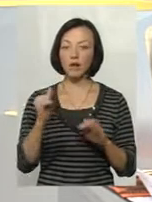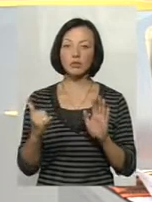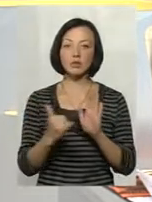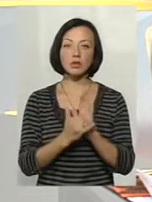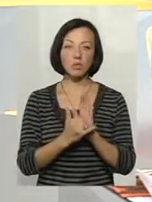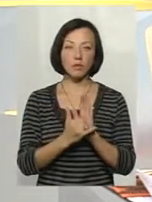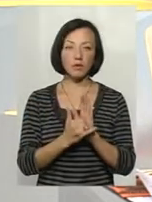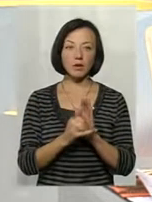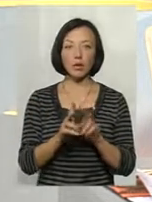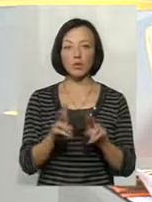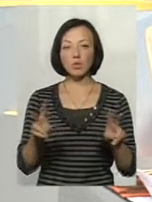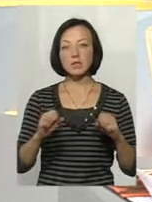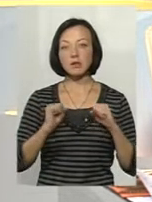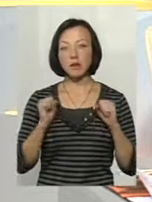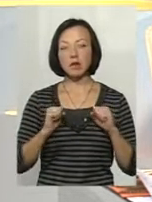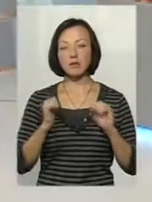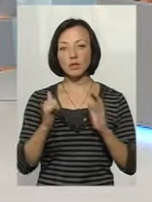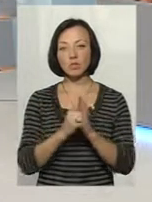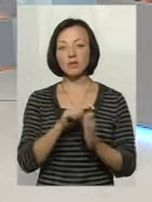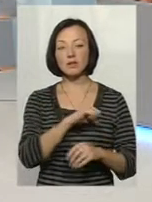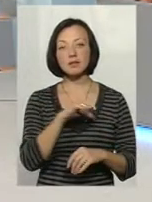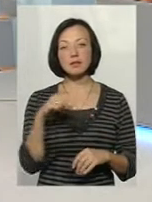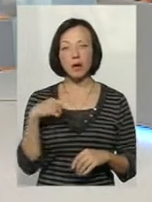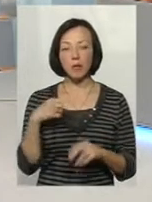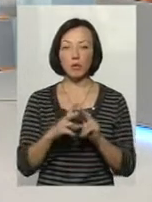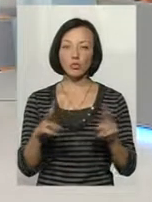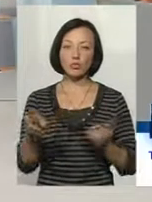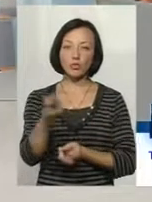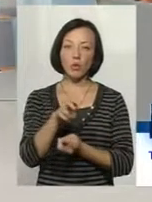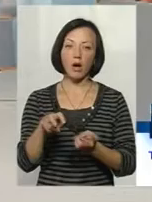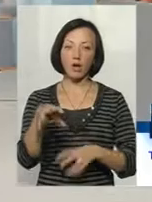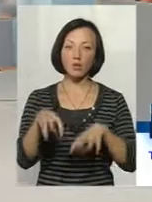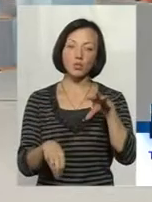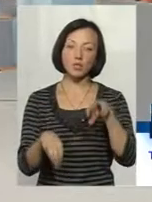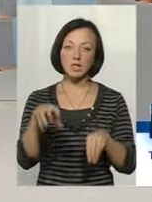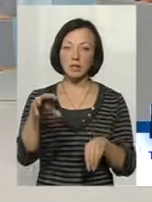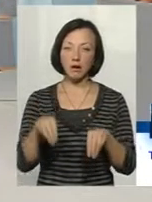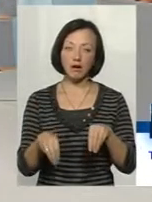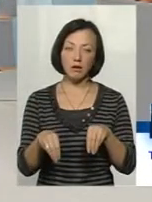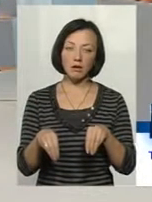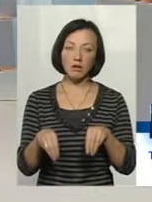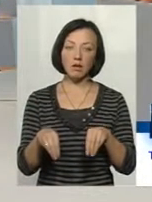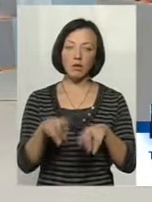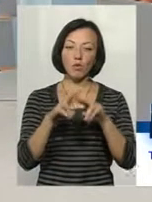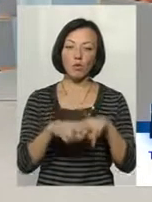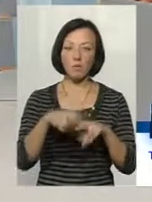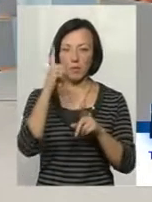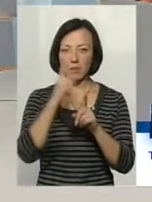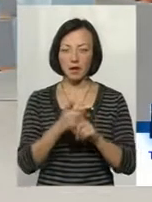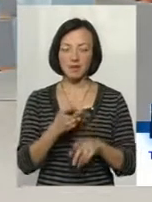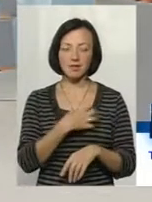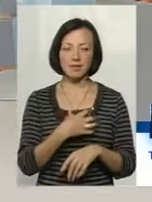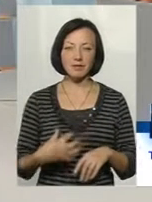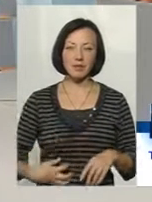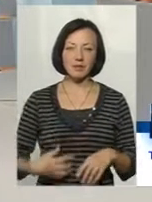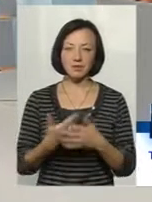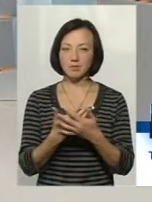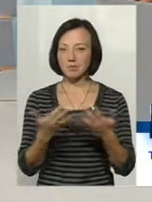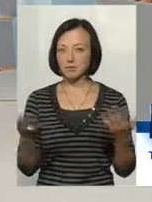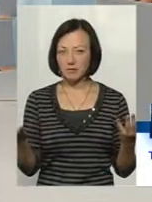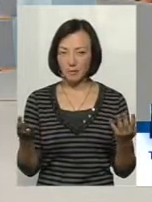встановленні. Хтось намагається встановити сам, хтось шукає сусіда, кума, брата, свата,